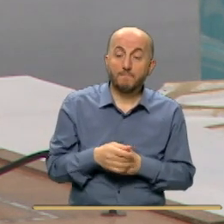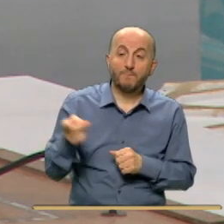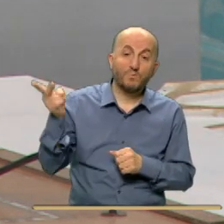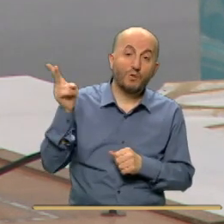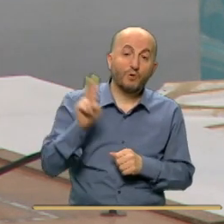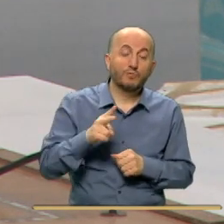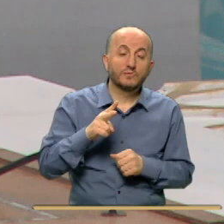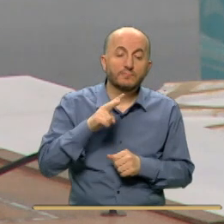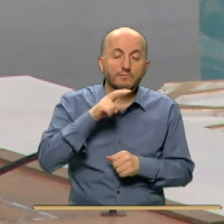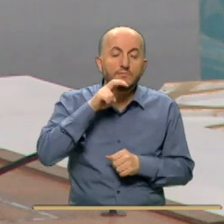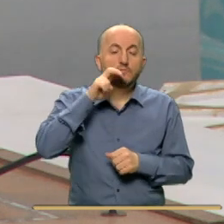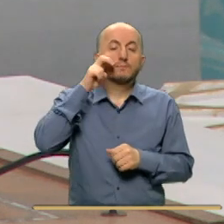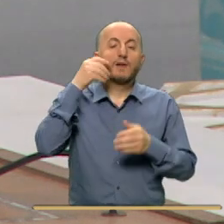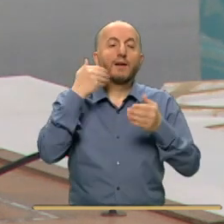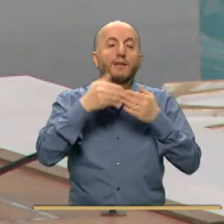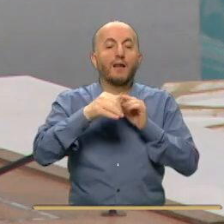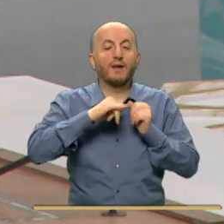ölüm bir nefes kadar bize yakın.